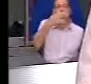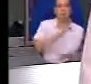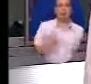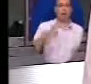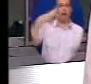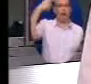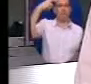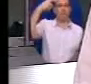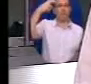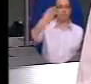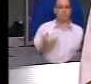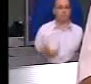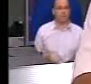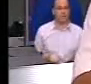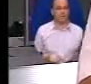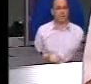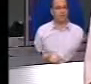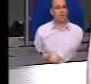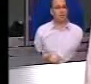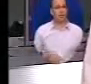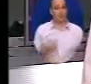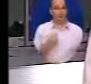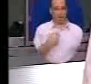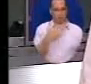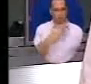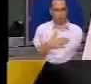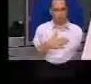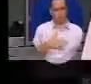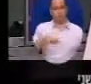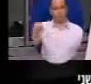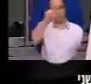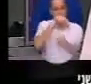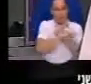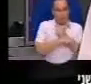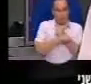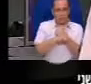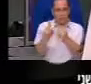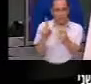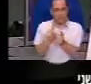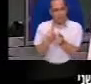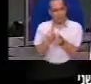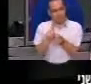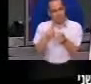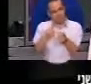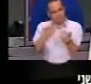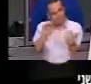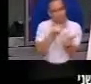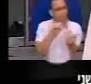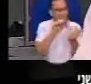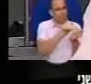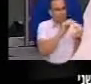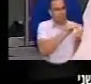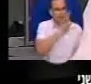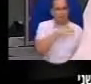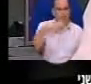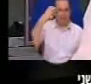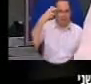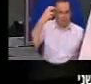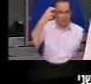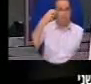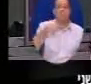הולכים. אנחנו רוצים להנגיש את הקמפוס לסטודנטים הערבים בנקודה הכי רגישה, והיא נקודת